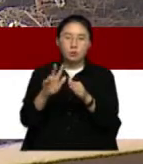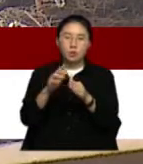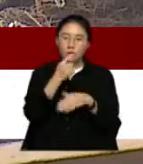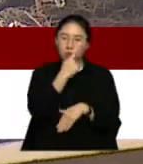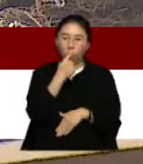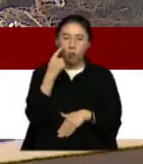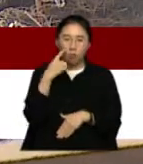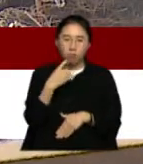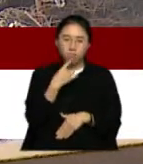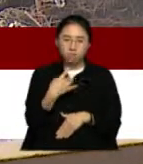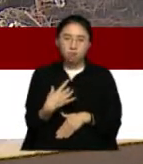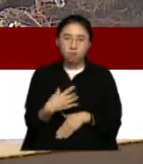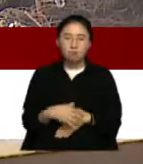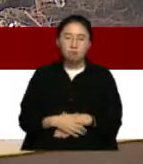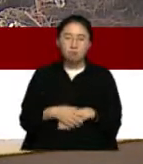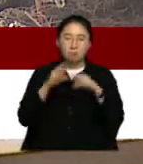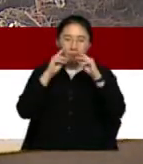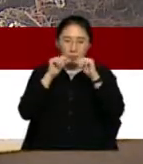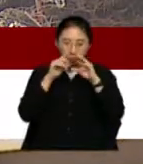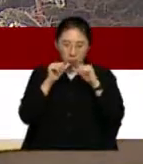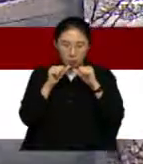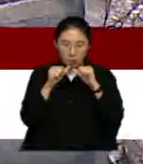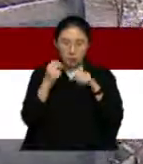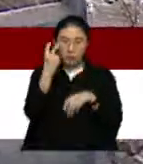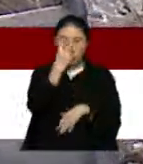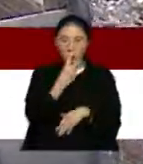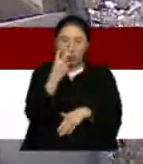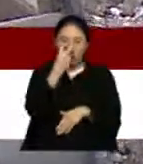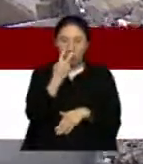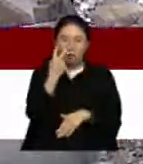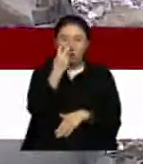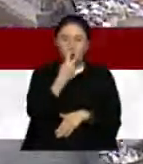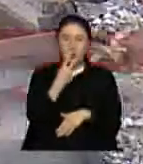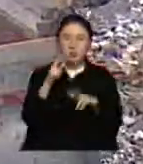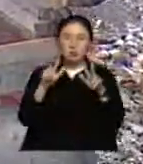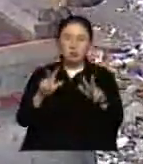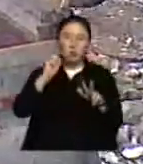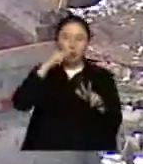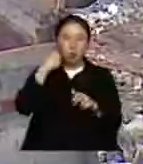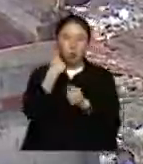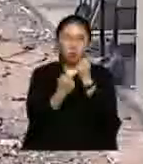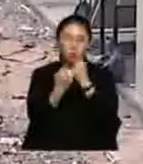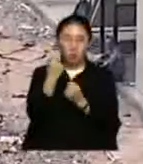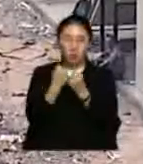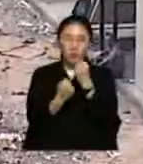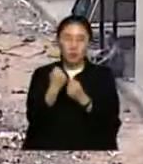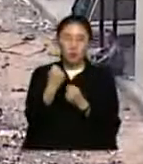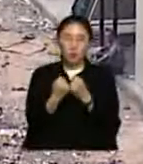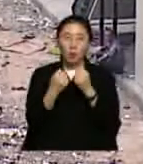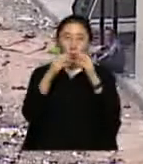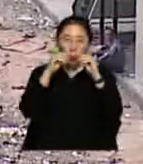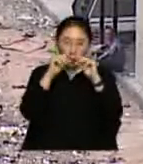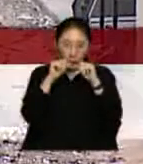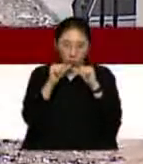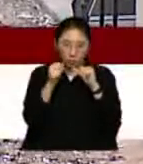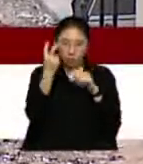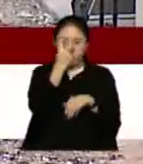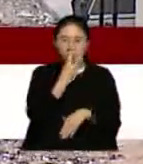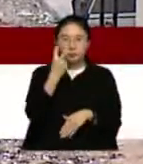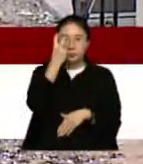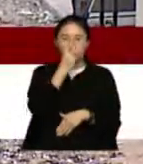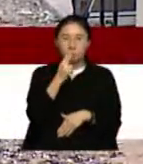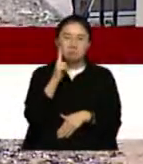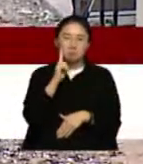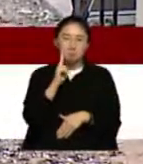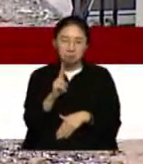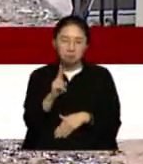점검이 전부입니다. 비산먼지 농도 측정은 현재로서는 어렵다는 설명입니다. 비산먼지 쪽은 농도에 대한